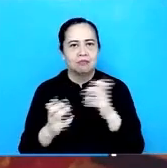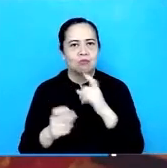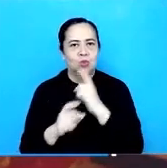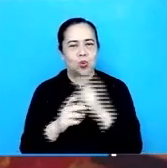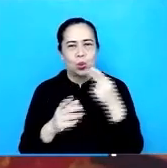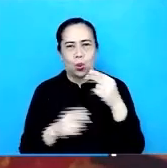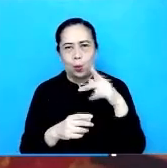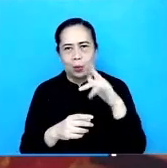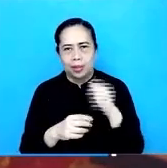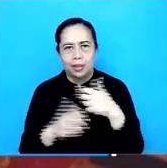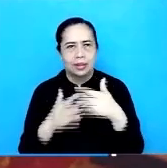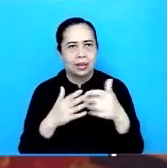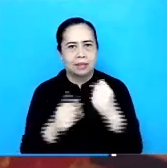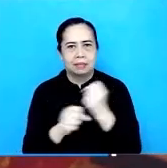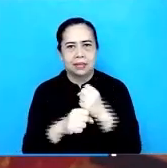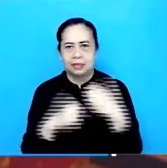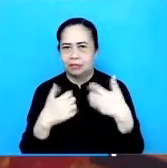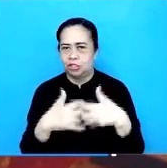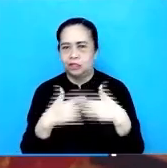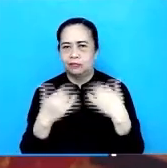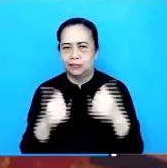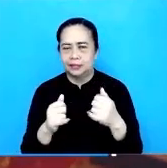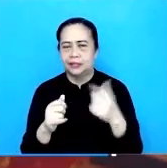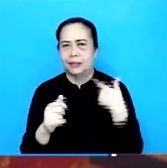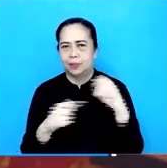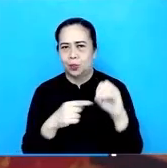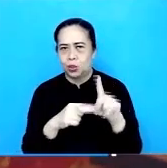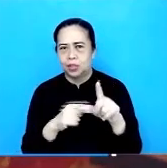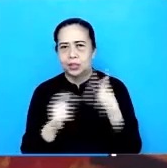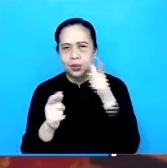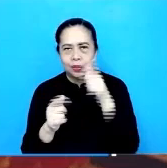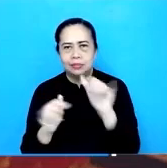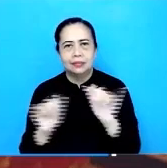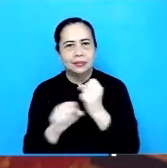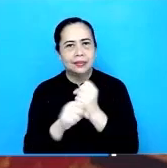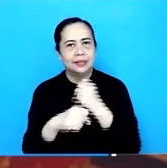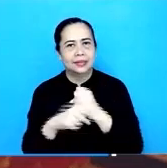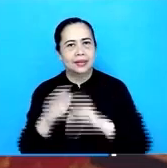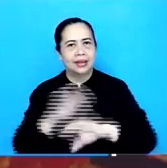kahit paggawa sa makina. Kahit pa paano, mapamukha na parang gawa pa rin